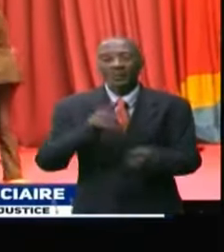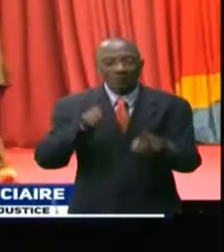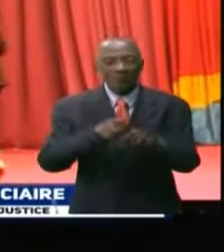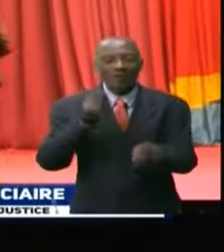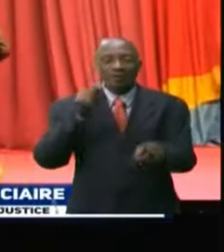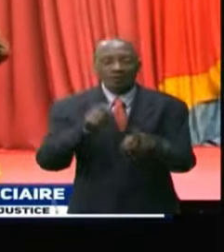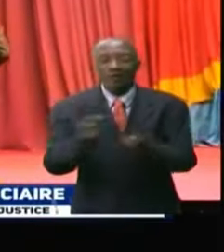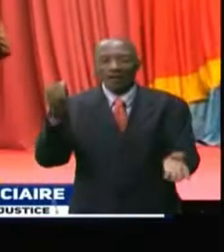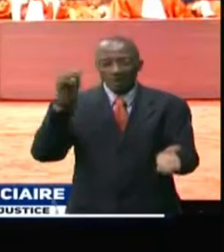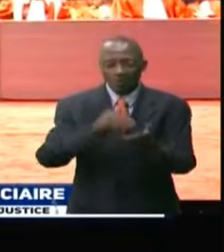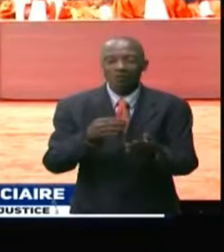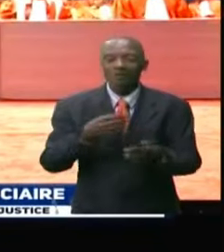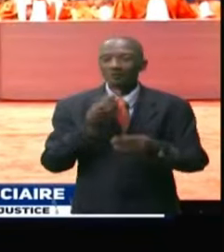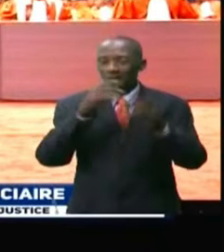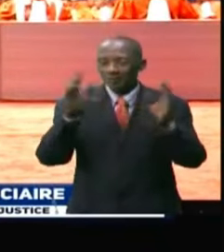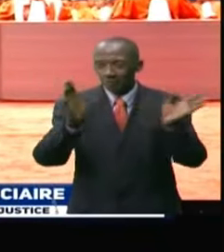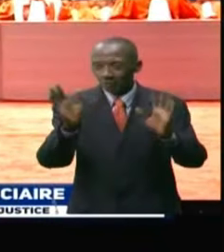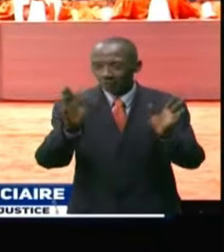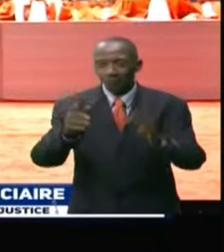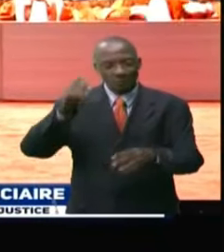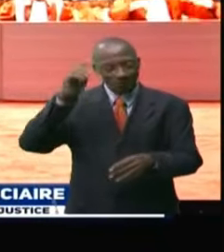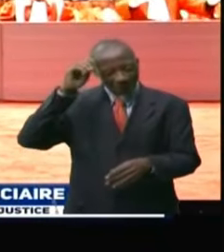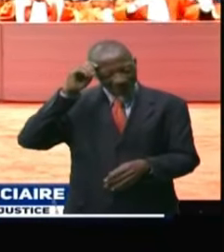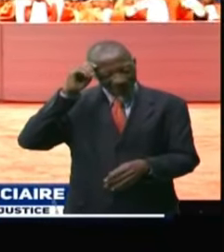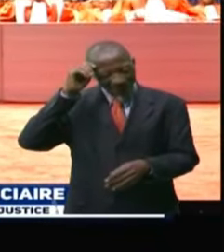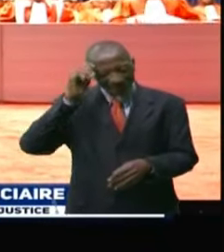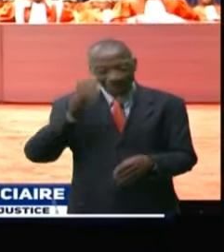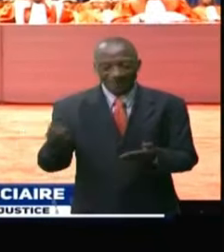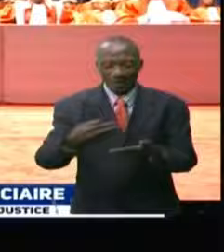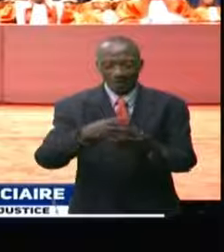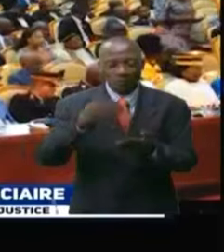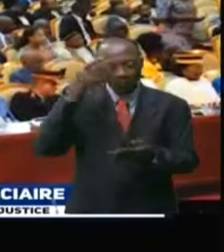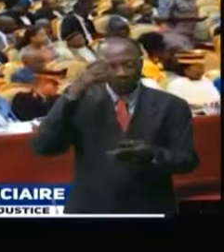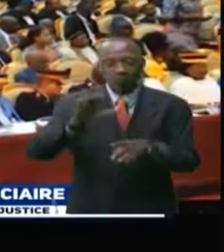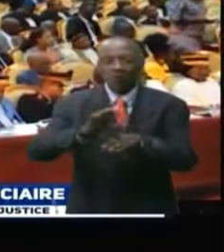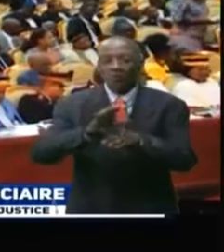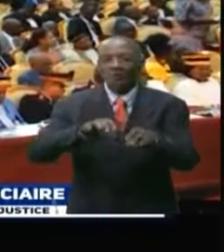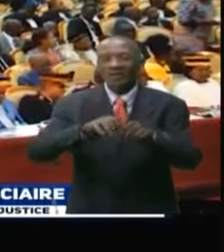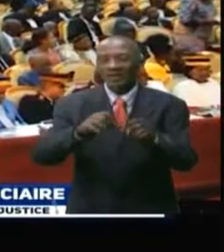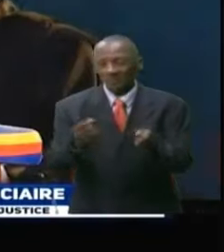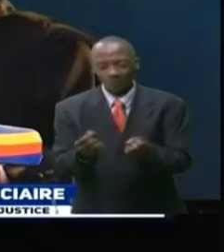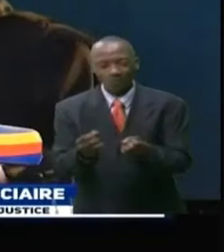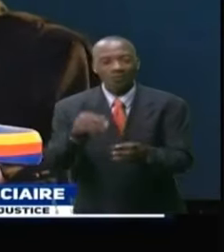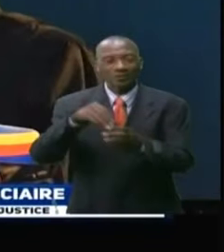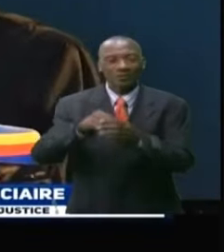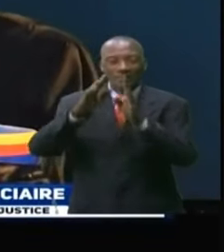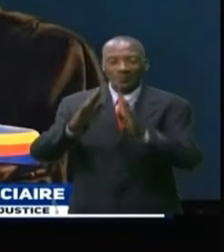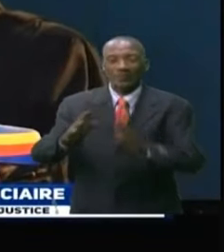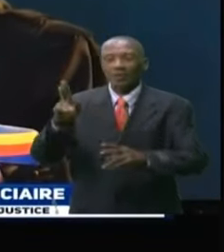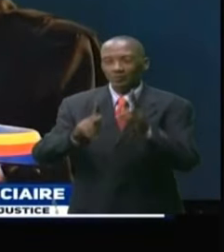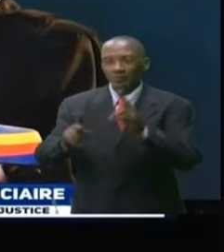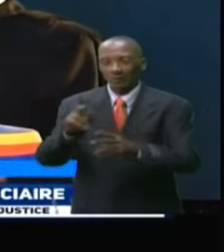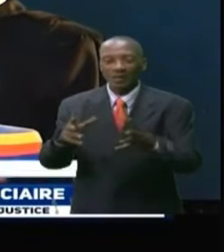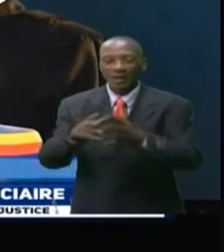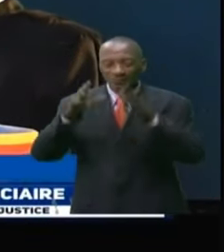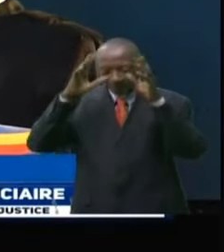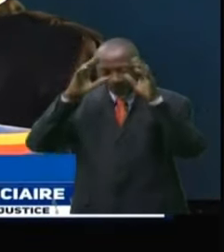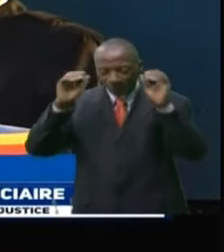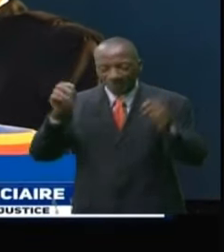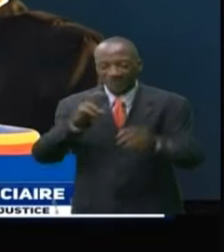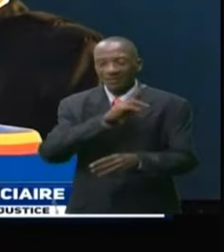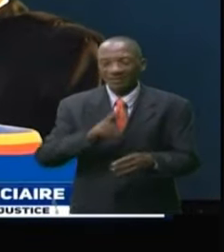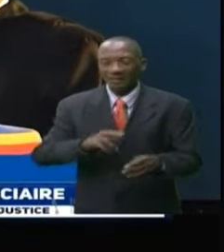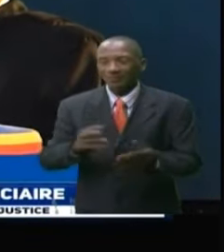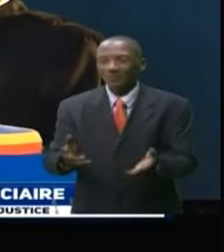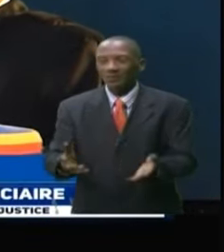Tshisekedi Tshilombo, le bâtonnier national a fait son allocution et a plaidé en faveur des magistrats retraités. Pour cette audience